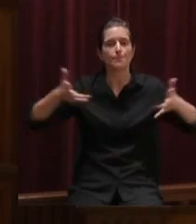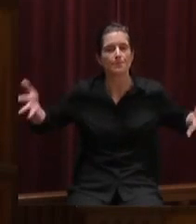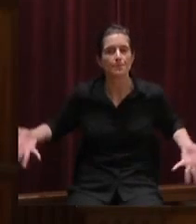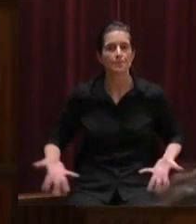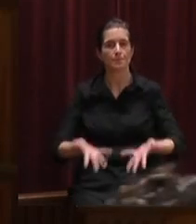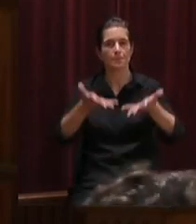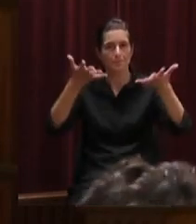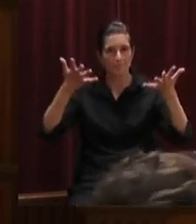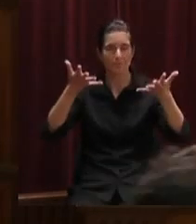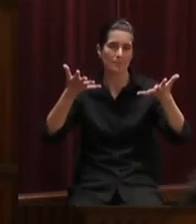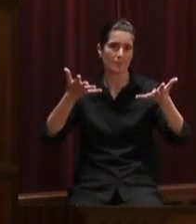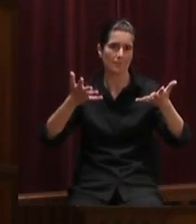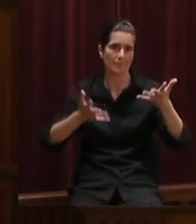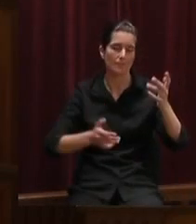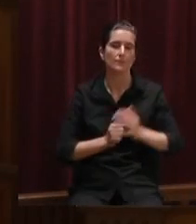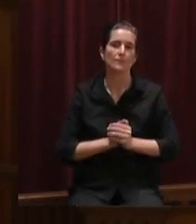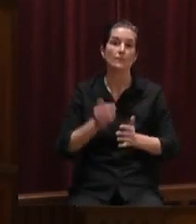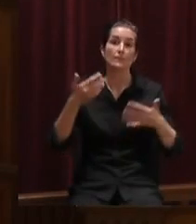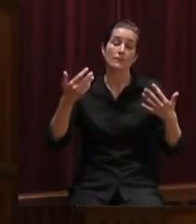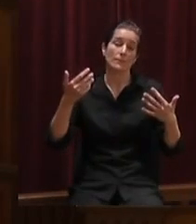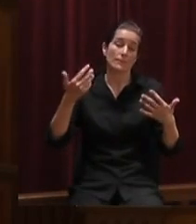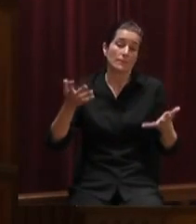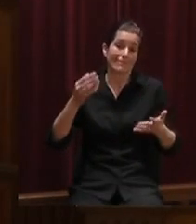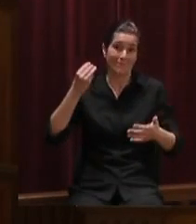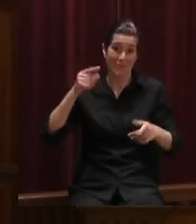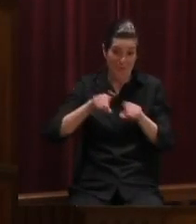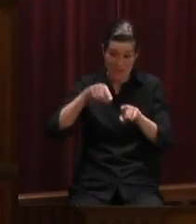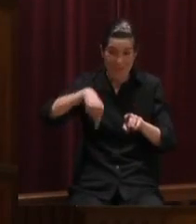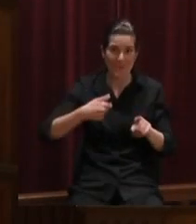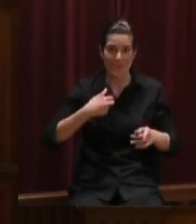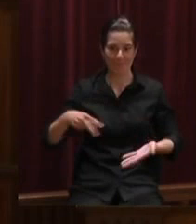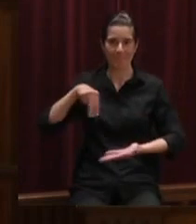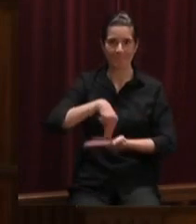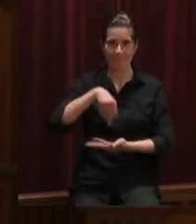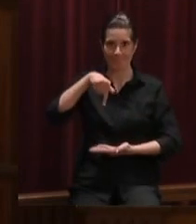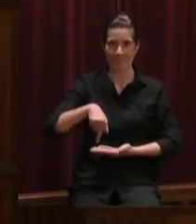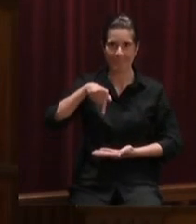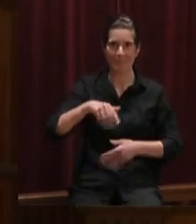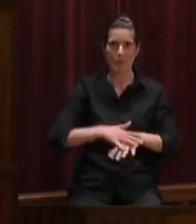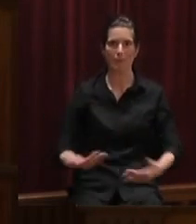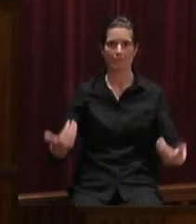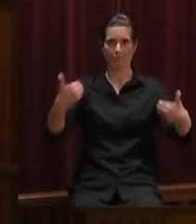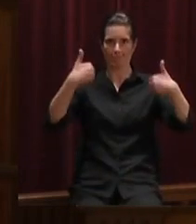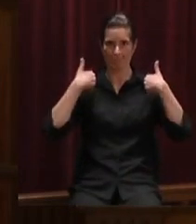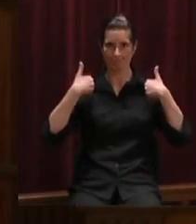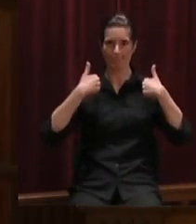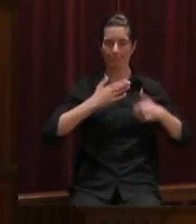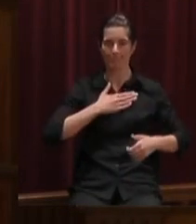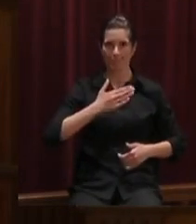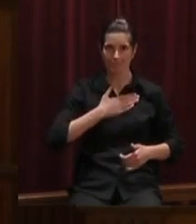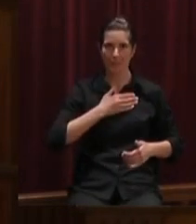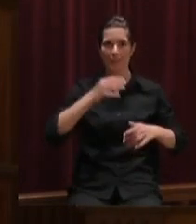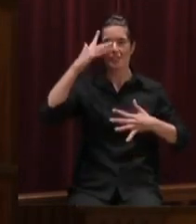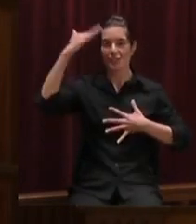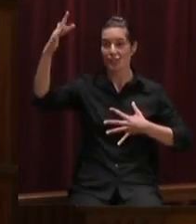de llibertat. Llavors, com avui, vaig pujar en aquesta tribuna per assumir la responsabilitat de fer realitat els somnis de